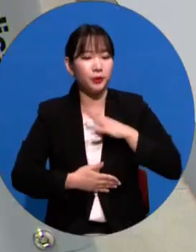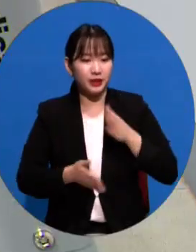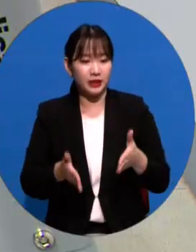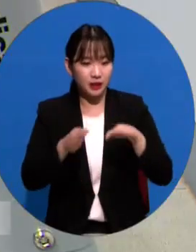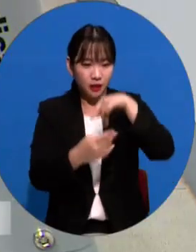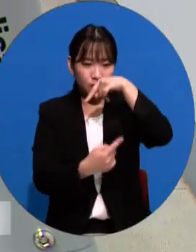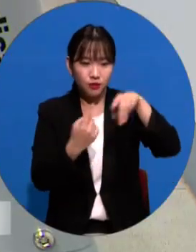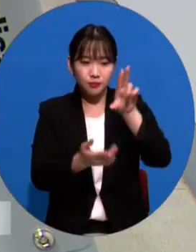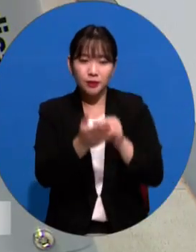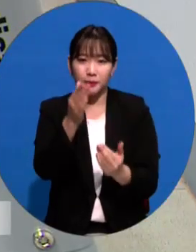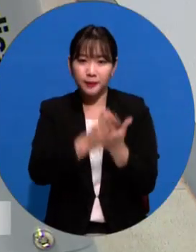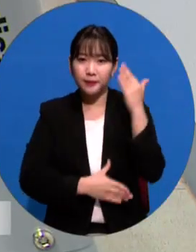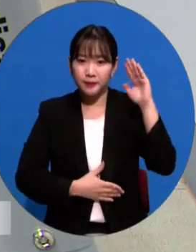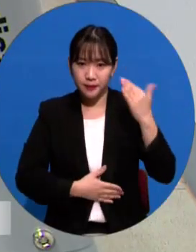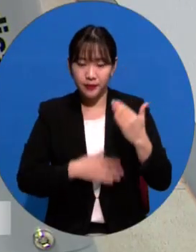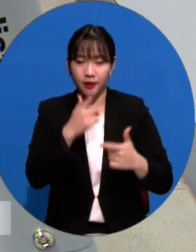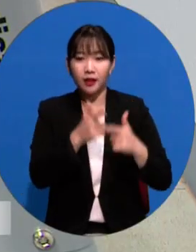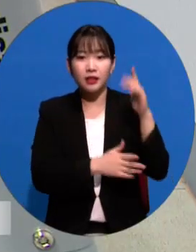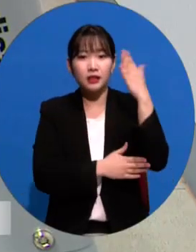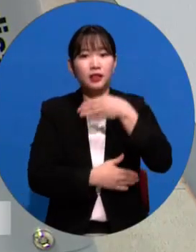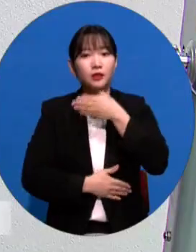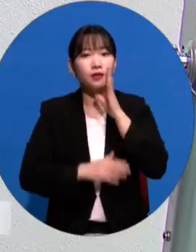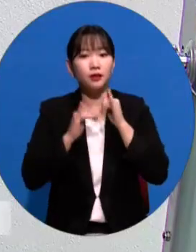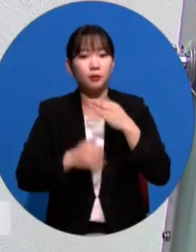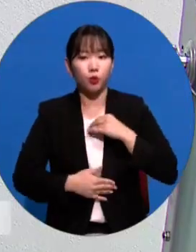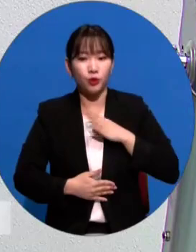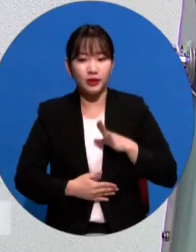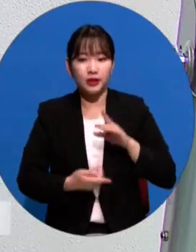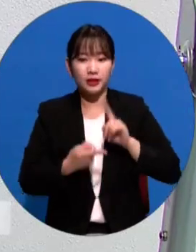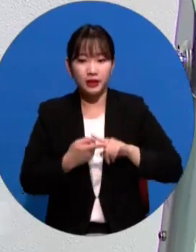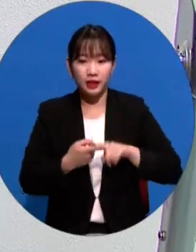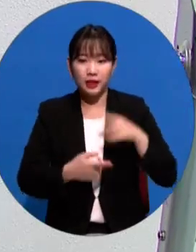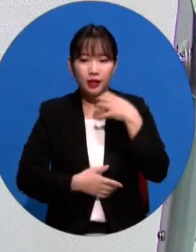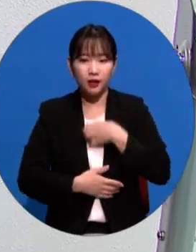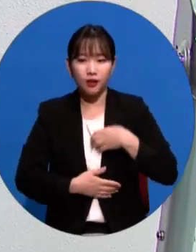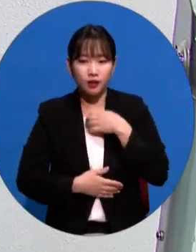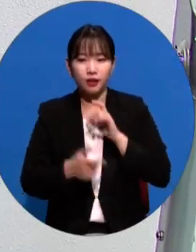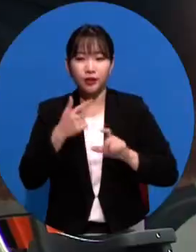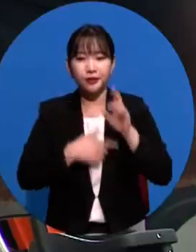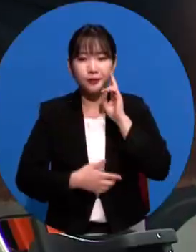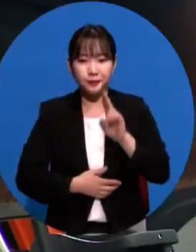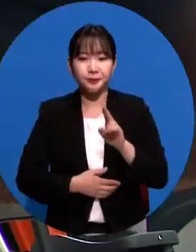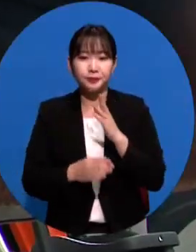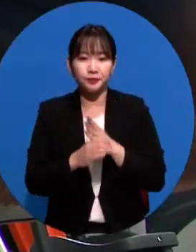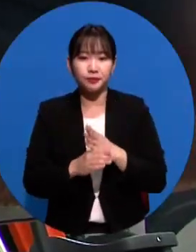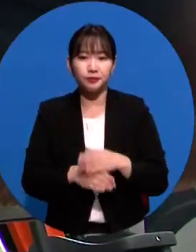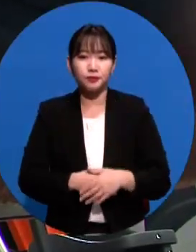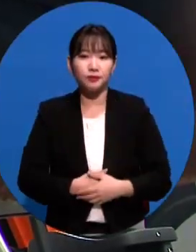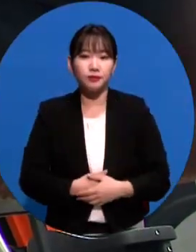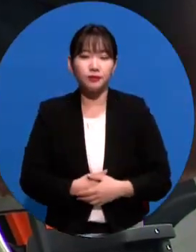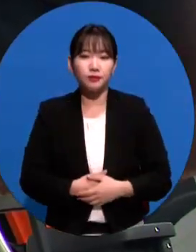운영에 차질이 빚어지면서 목포시 노인복지에 대한 걱정이 커지고 있습니다. MBC 뉴스 박종호입니다.